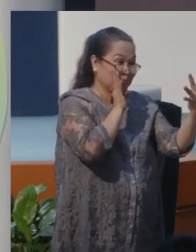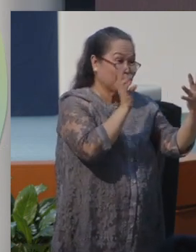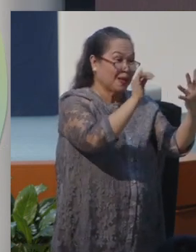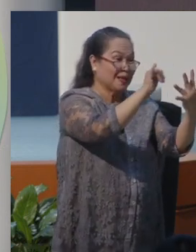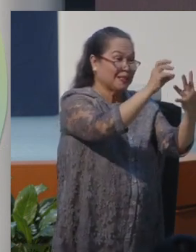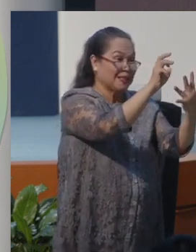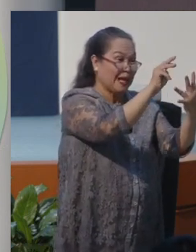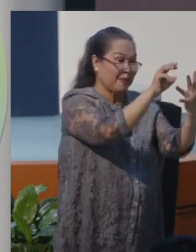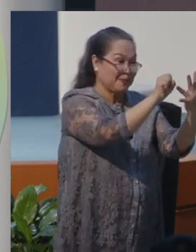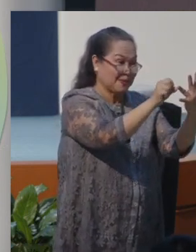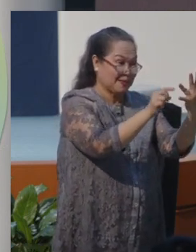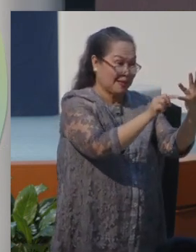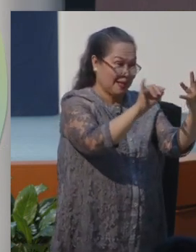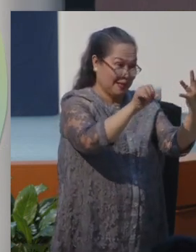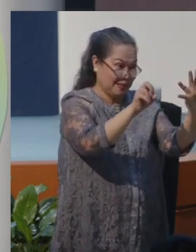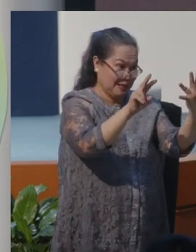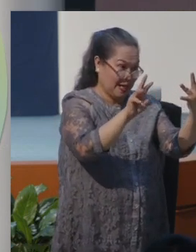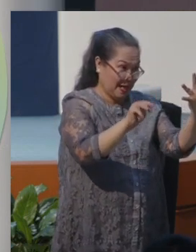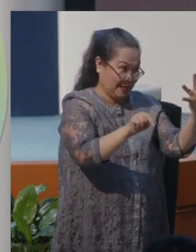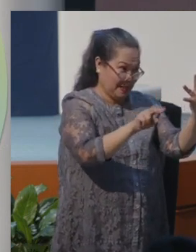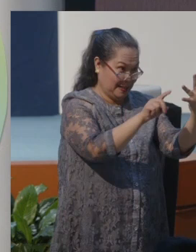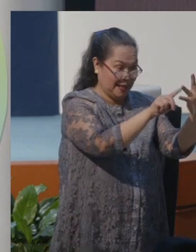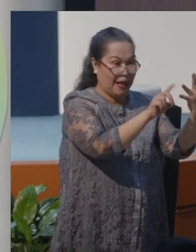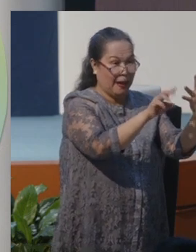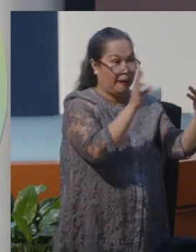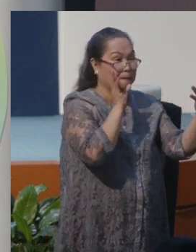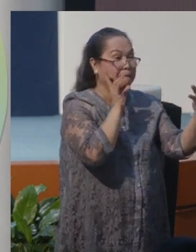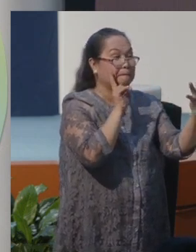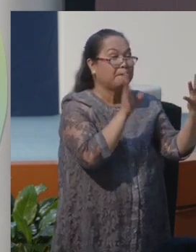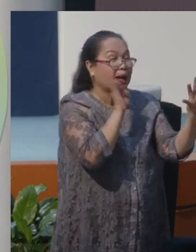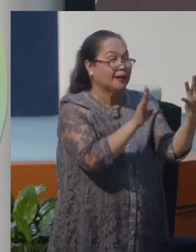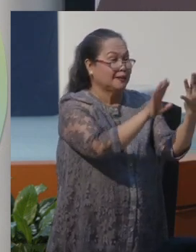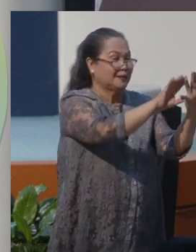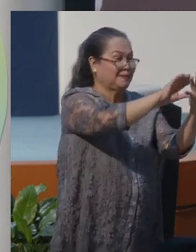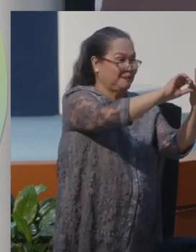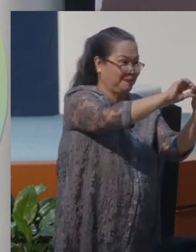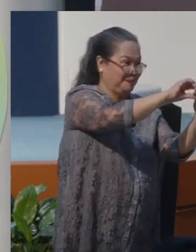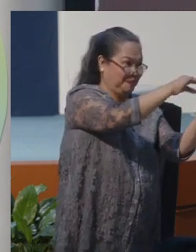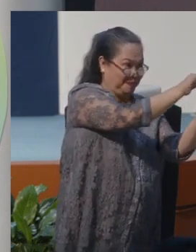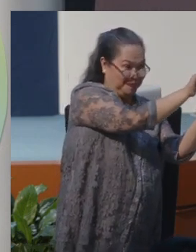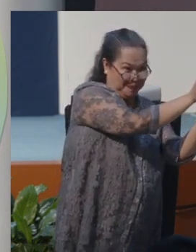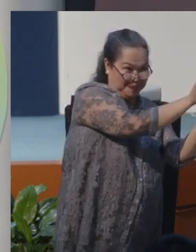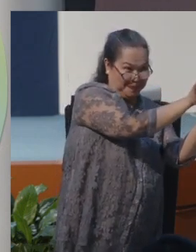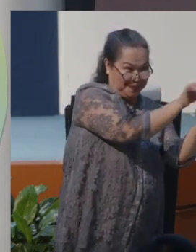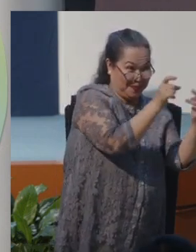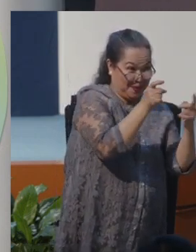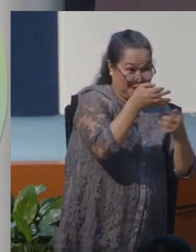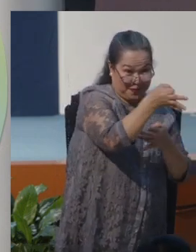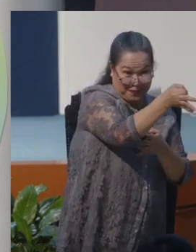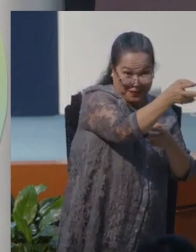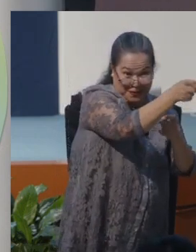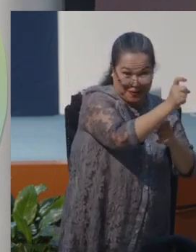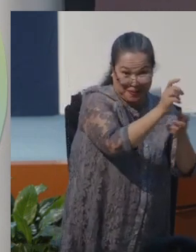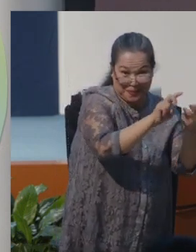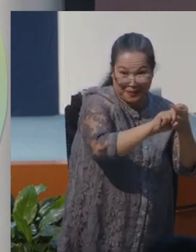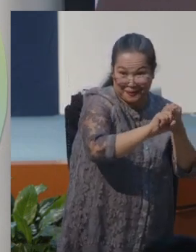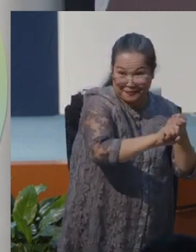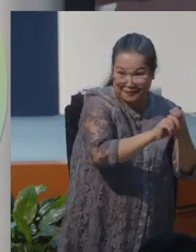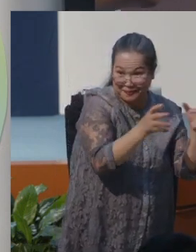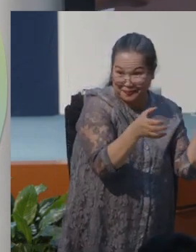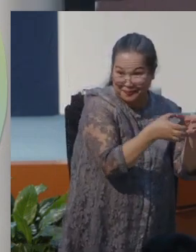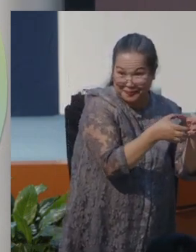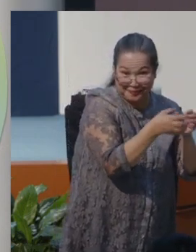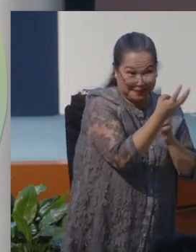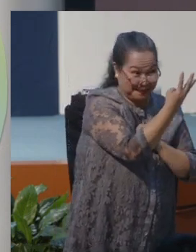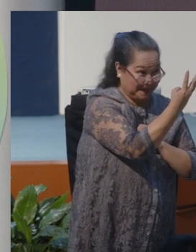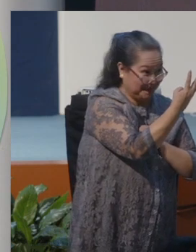magkapatid. Silang magpartner pa sila sa kanilang fishing business. So medyo close po yung first 4.